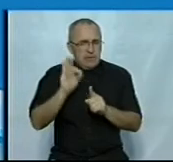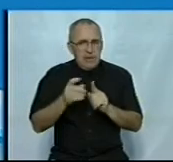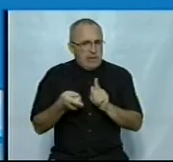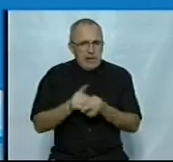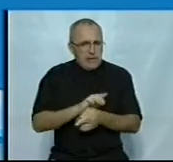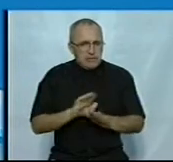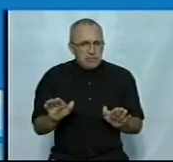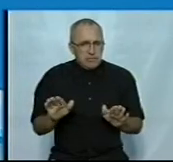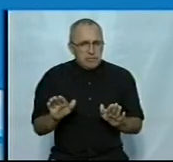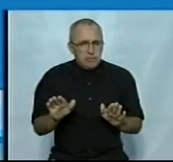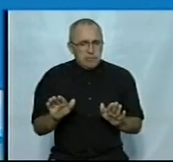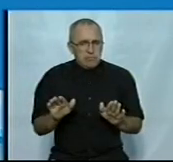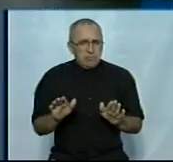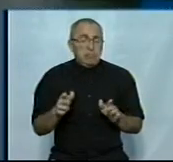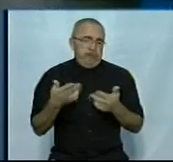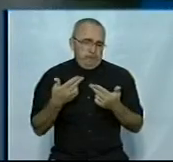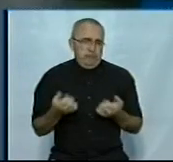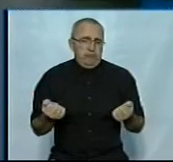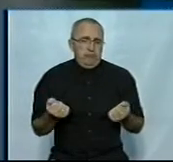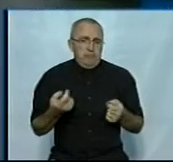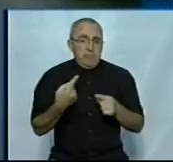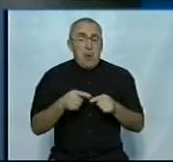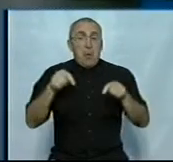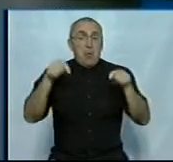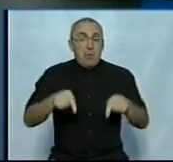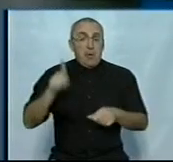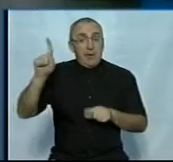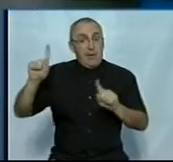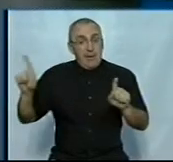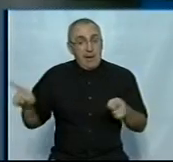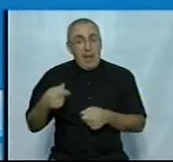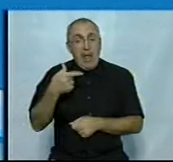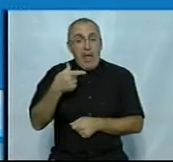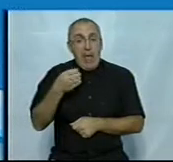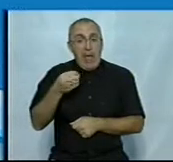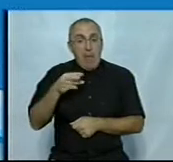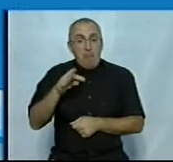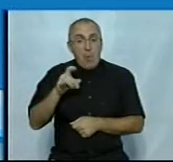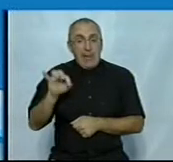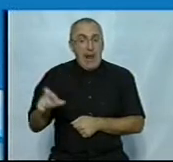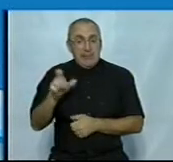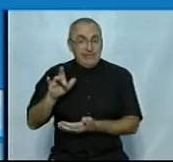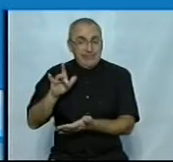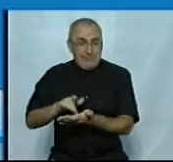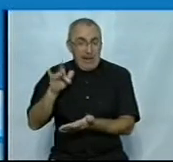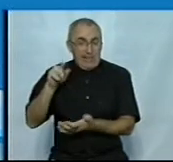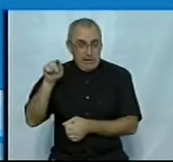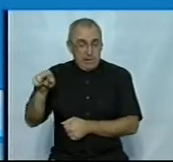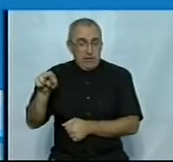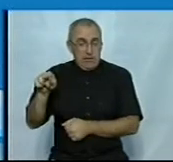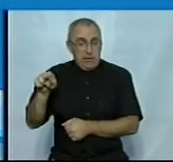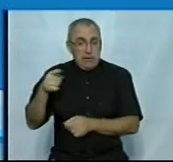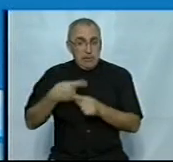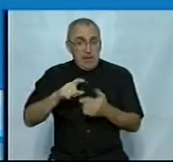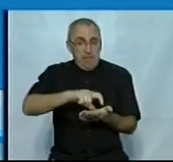змінене фактично. Звісно. Слухайте, так а тут, якщо там ми створили гемодіалізний центр, якщо я не помиляюсь,